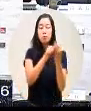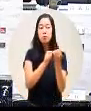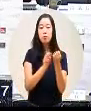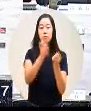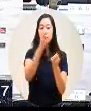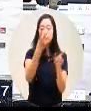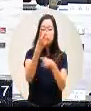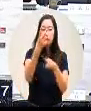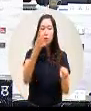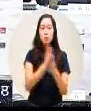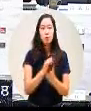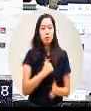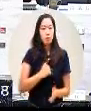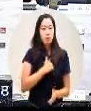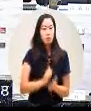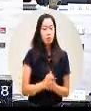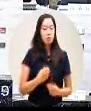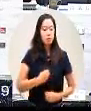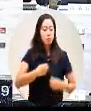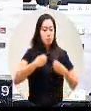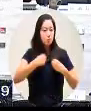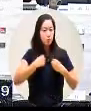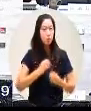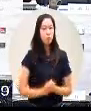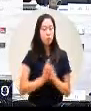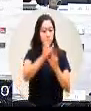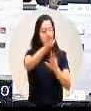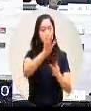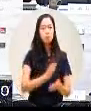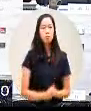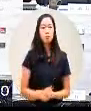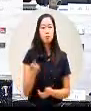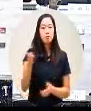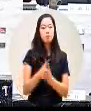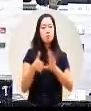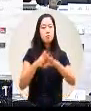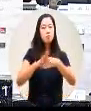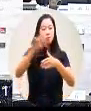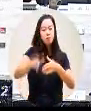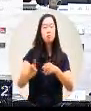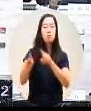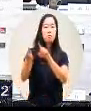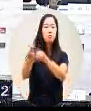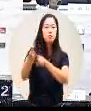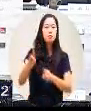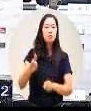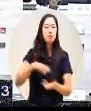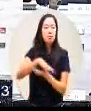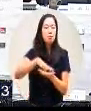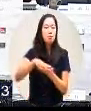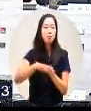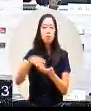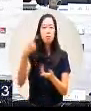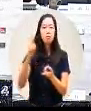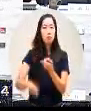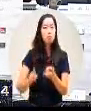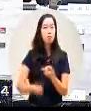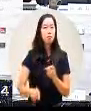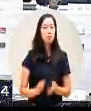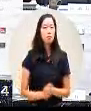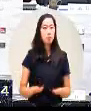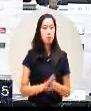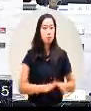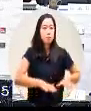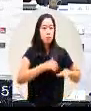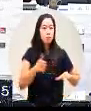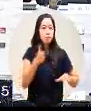啊，多余的。啊，刘大老师，你不要这样搞，不要这样乱搞哈、啊。啊，请洪丕长